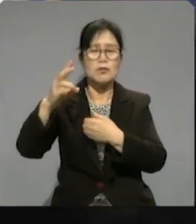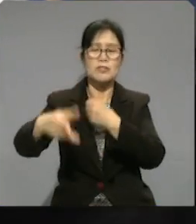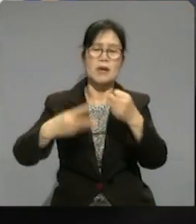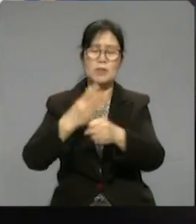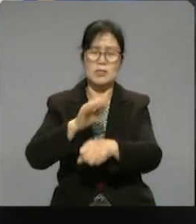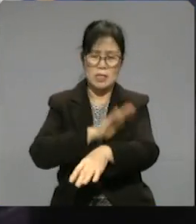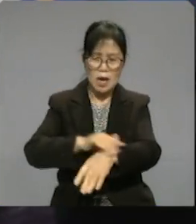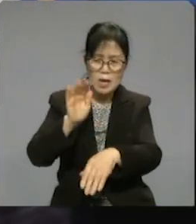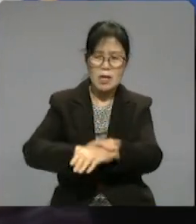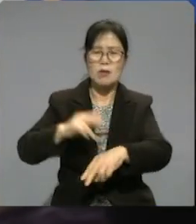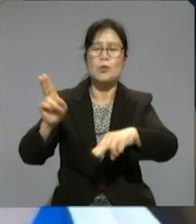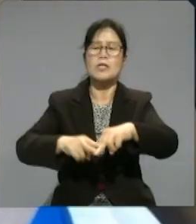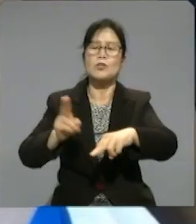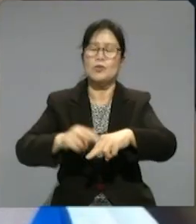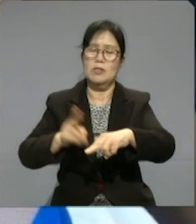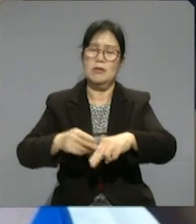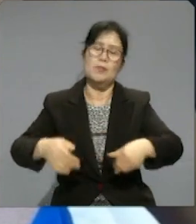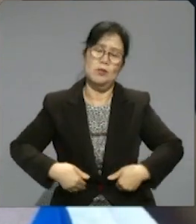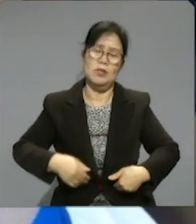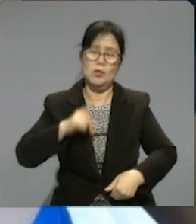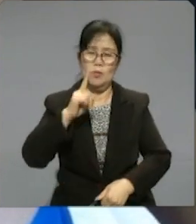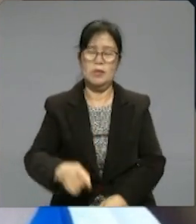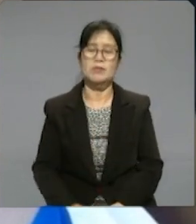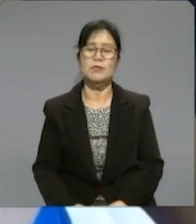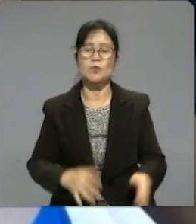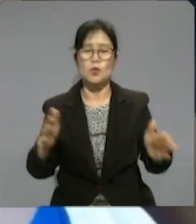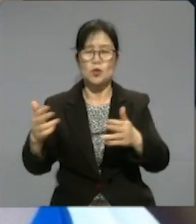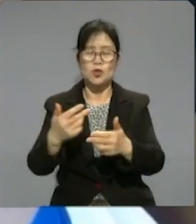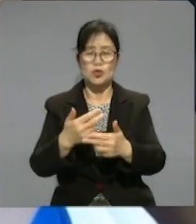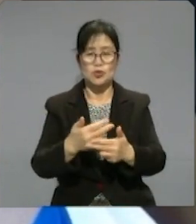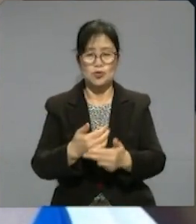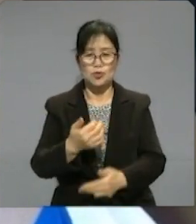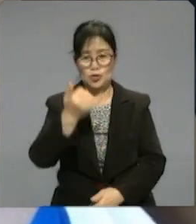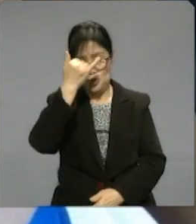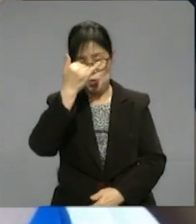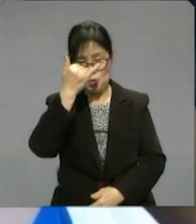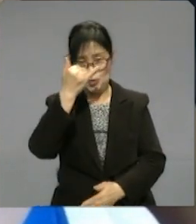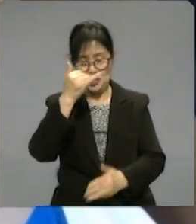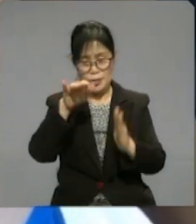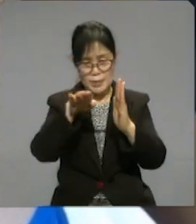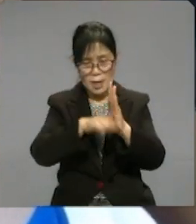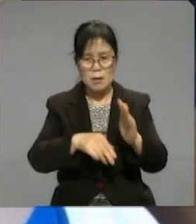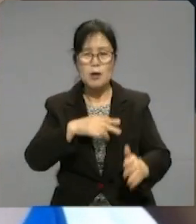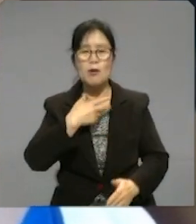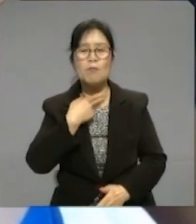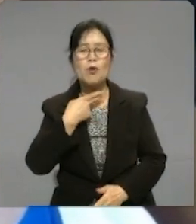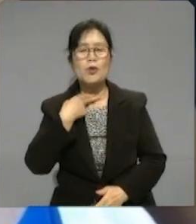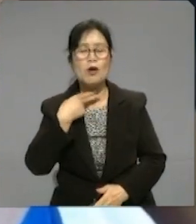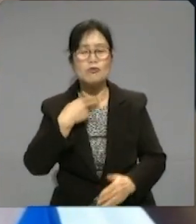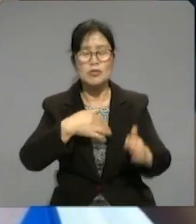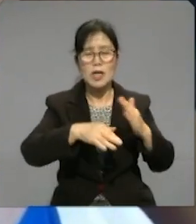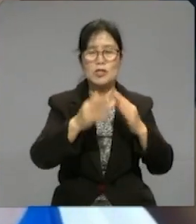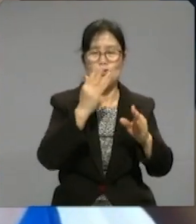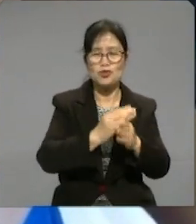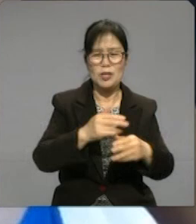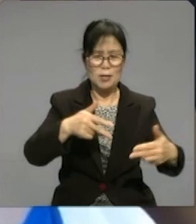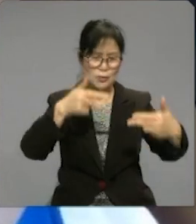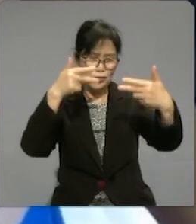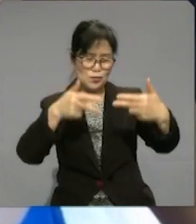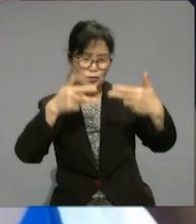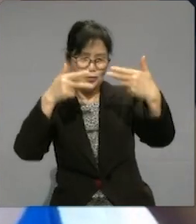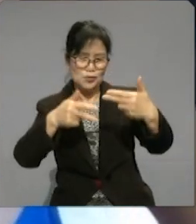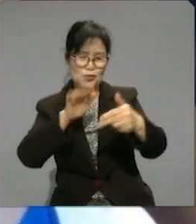들어야 한다고도 했습니다. 이 대표는 충남 보령으로 이동하는 도중에는 원격 유세를 진행하며